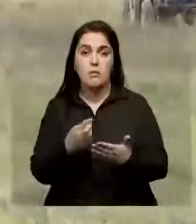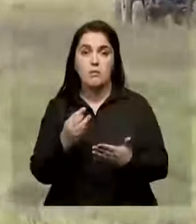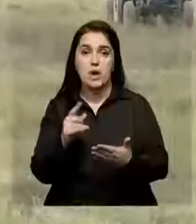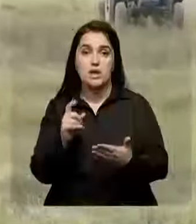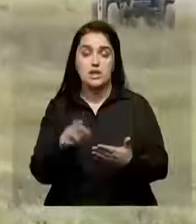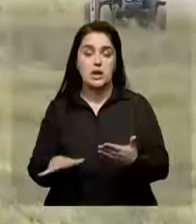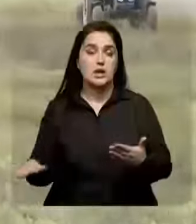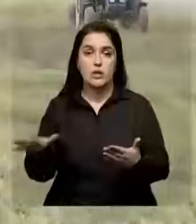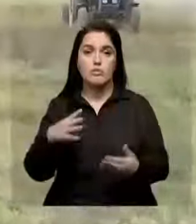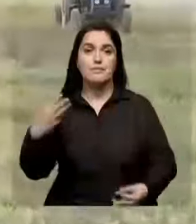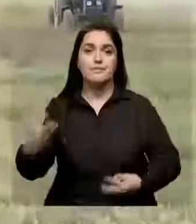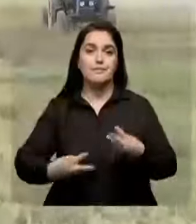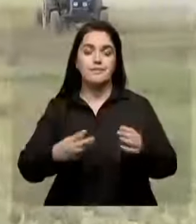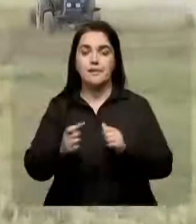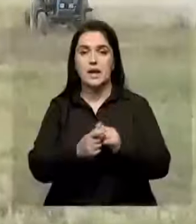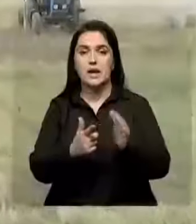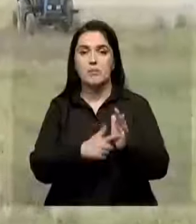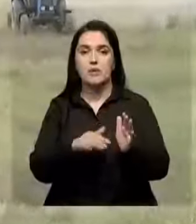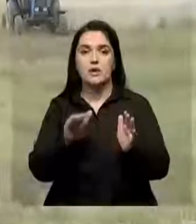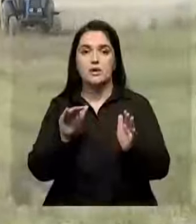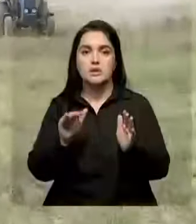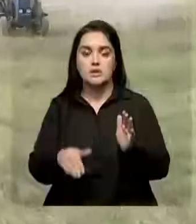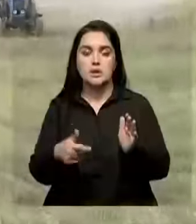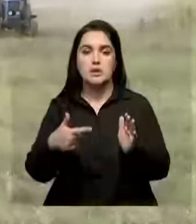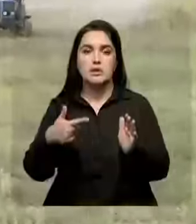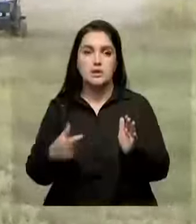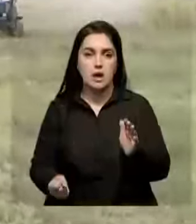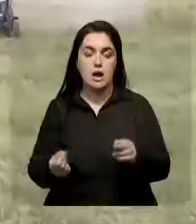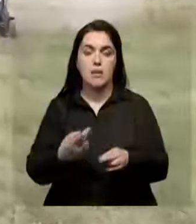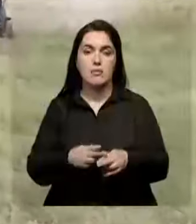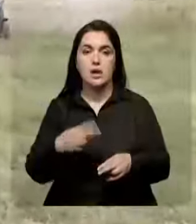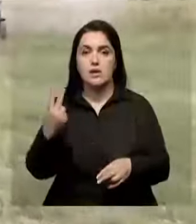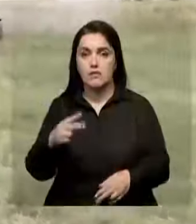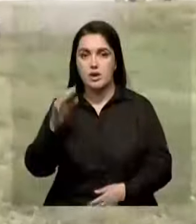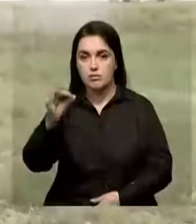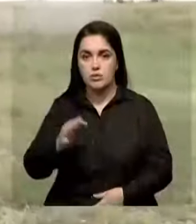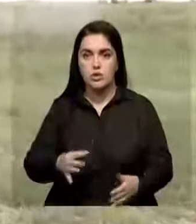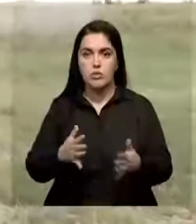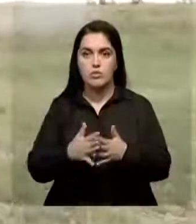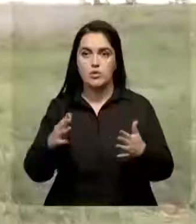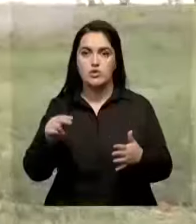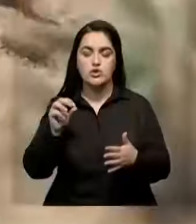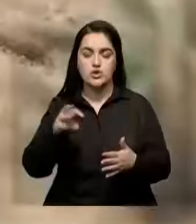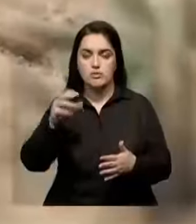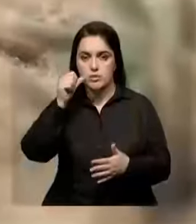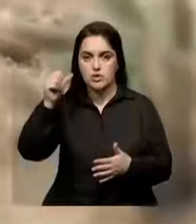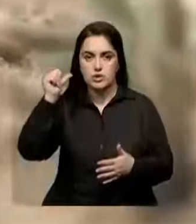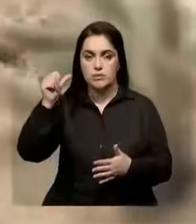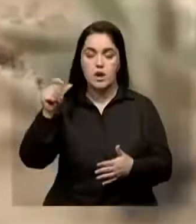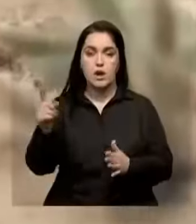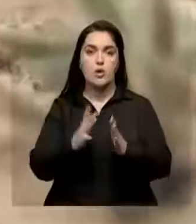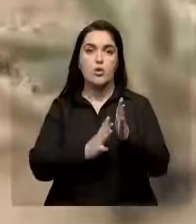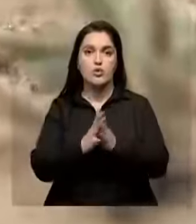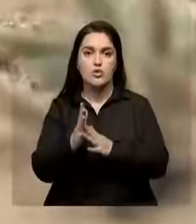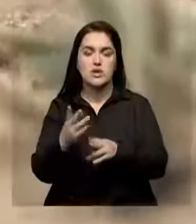районе предстоит обработать свыше 17 тысяч гектаров. Это на 20% больше, чем в прошлом году. Рост